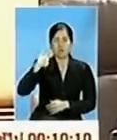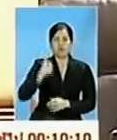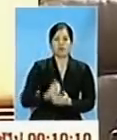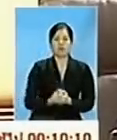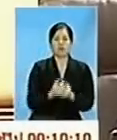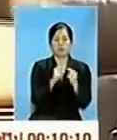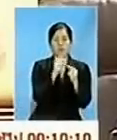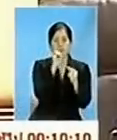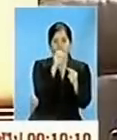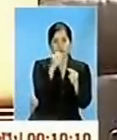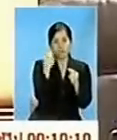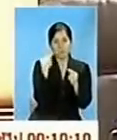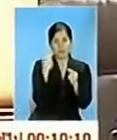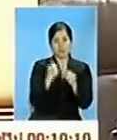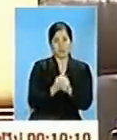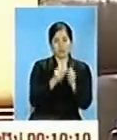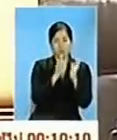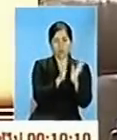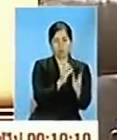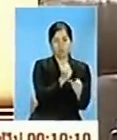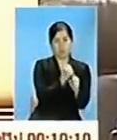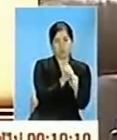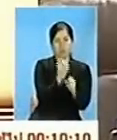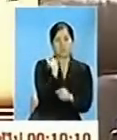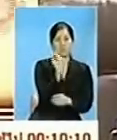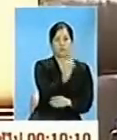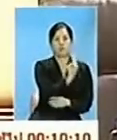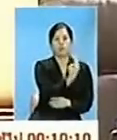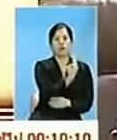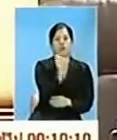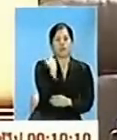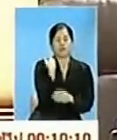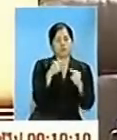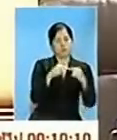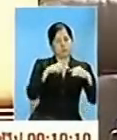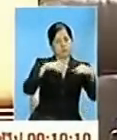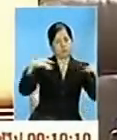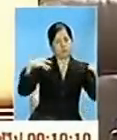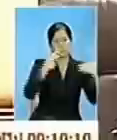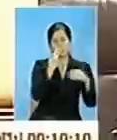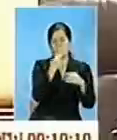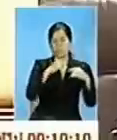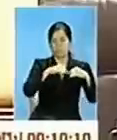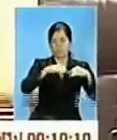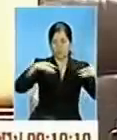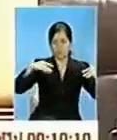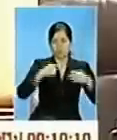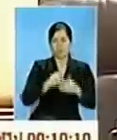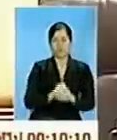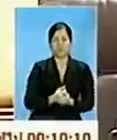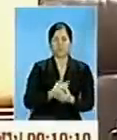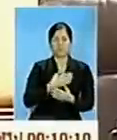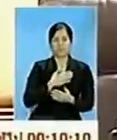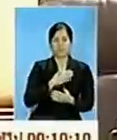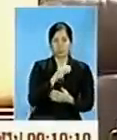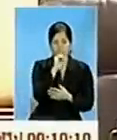นแล้วเห็นบอกว่าเอาเด็กมาทำงาน2คนมันขัดแย้งกับตัวเลขผมจะเรียนท่านประธานว่าเช้าๆ